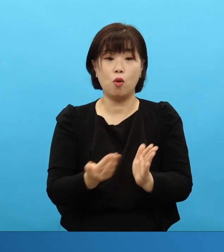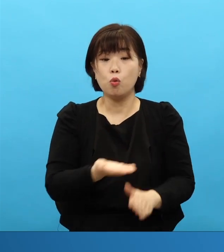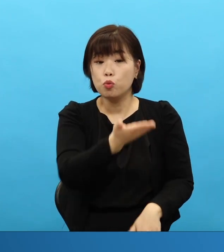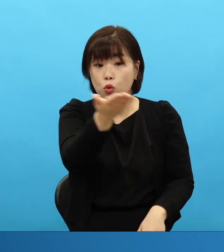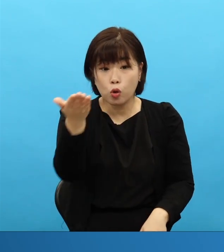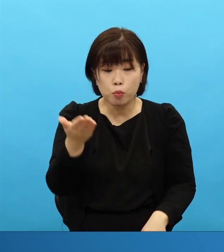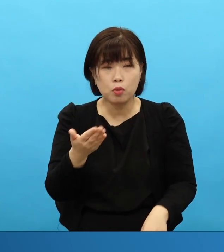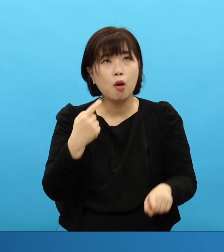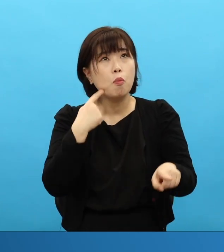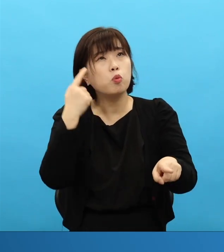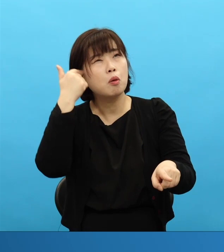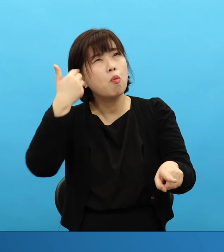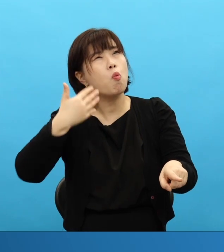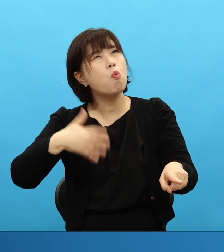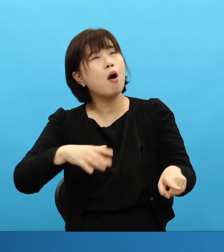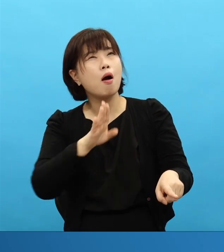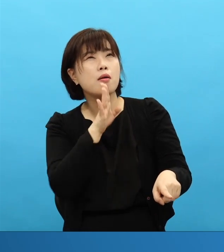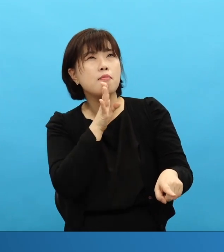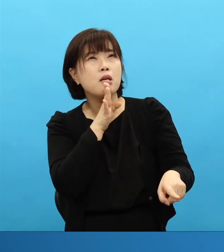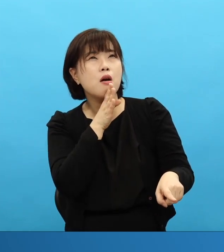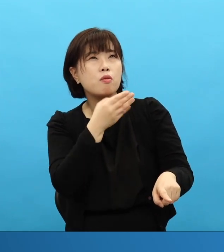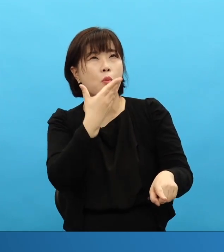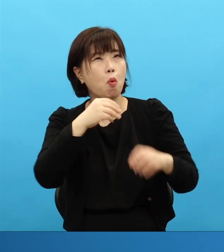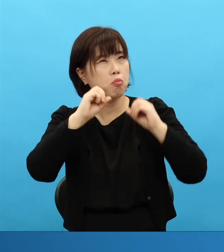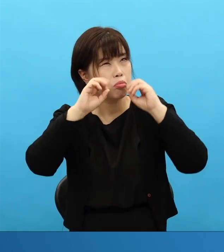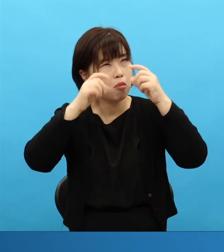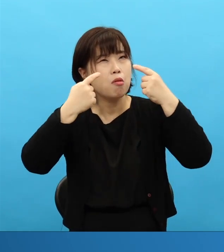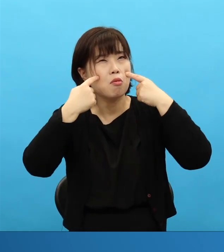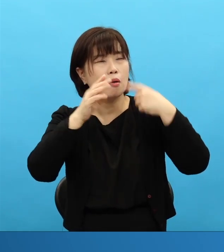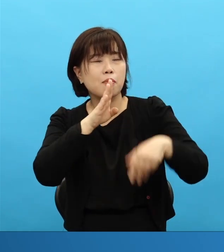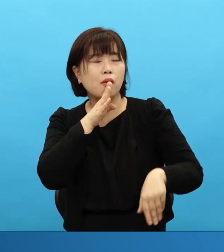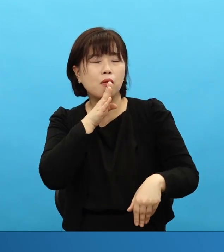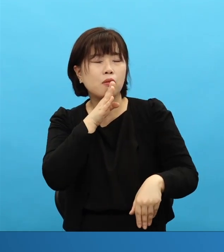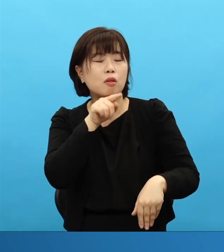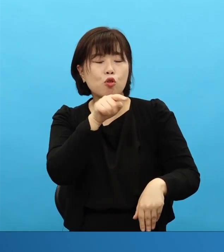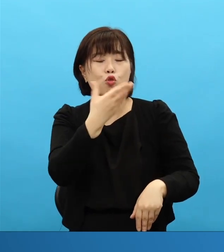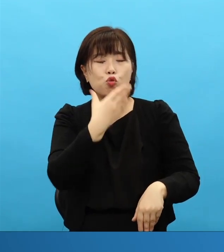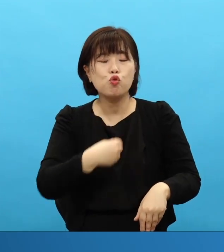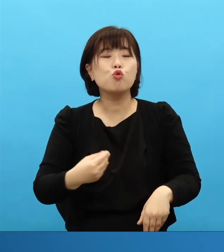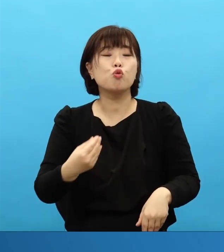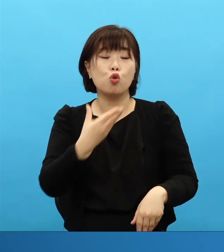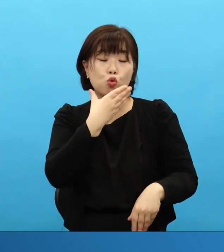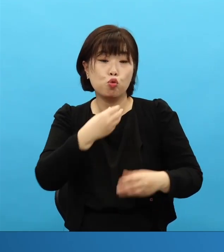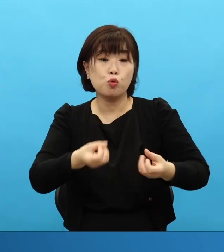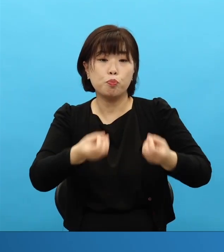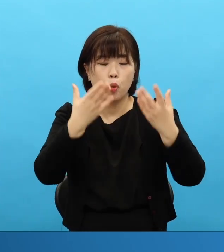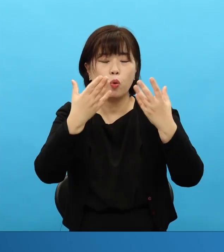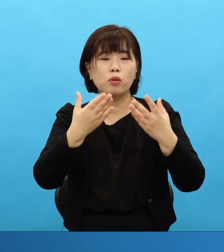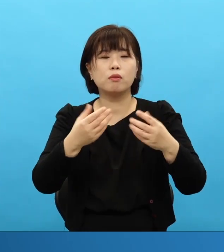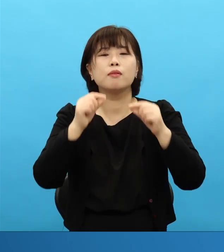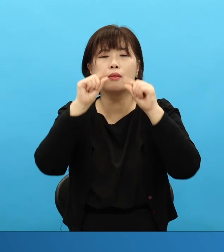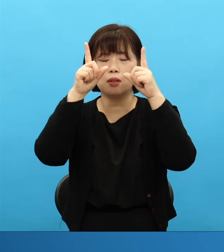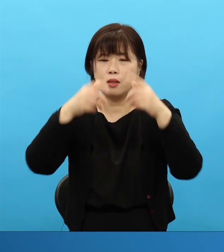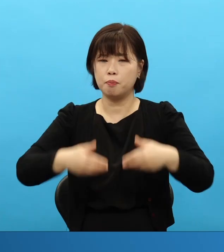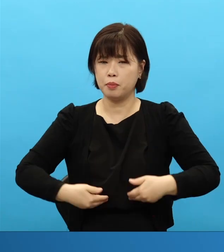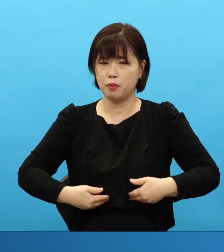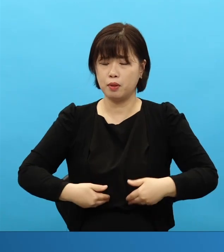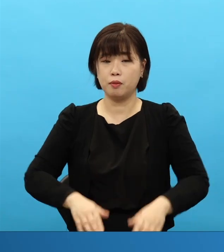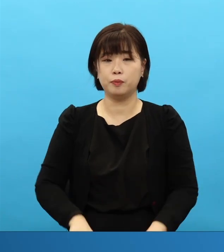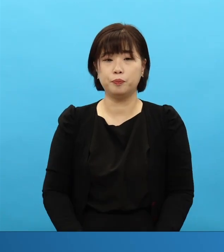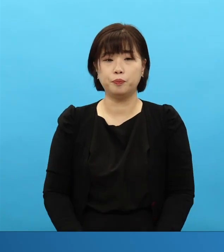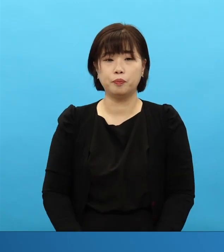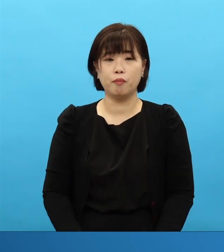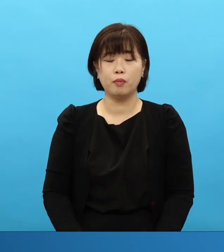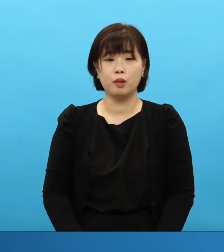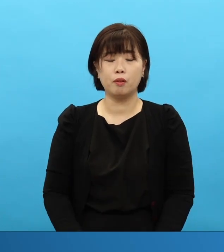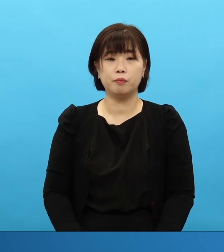If you don't know this, you can't live your life of faith 모르니까. because you don't know. 저 북한 땅에 살고 있는 사람들이 얼마만큼 우리가 지금 위기 속에 있다는 걸 알아야